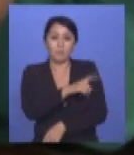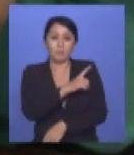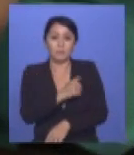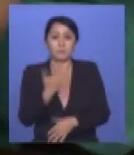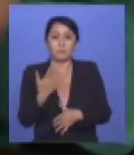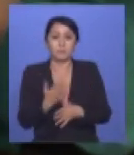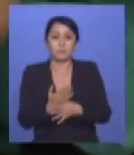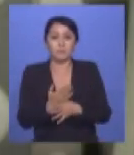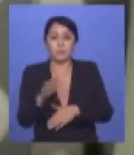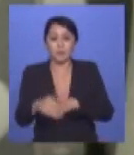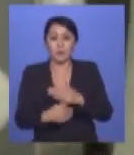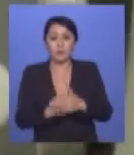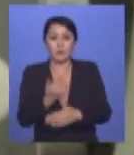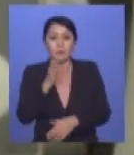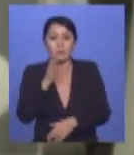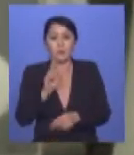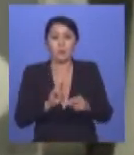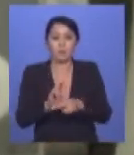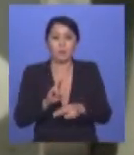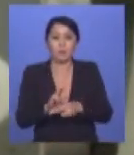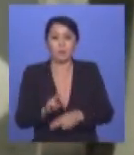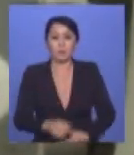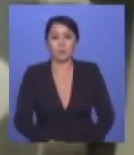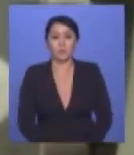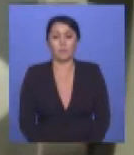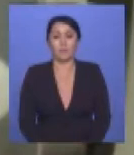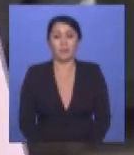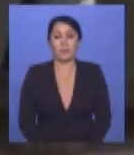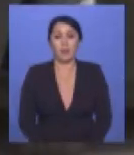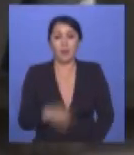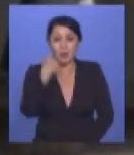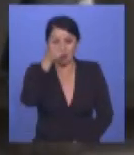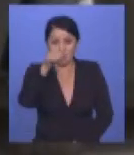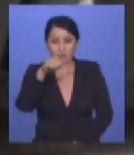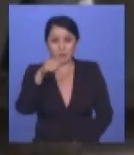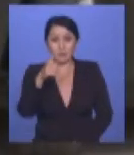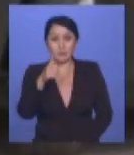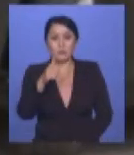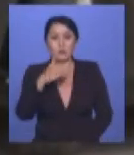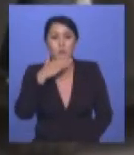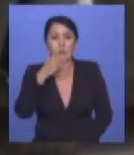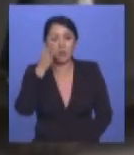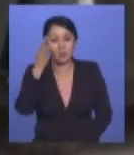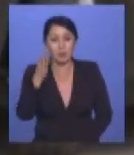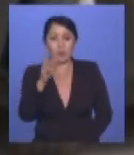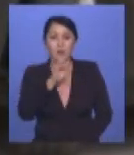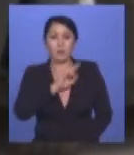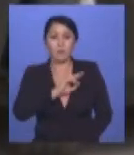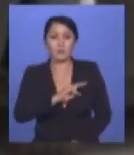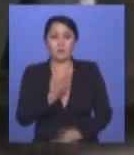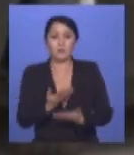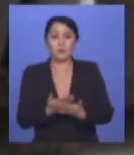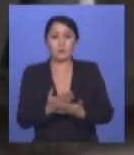алғашқы медициналық көмек көрсетудің жаңа заманауи әдістерін меңгеріп келеді. Биыл біз бірқатар тәсілді күнделікті